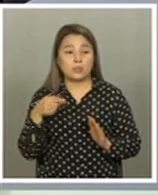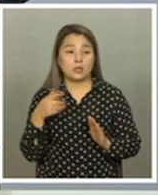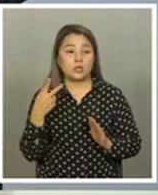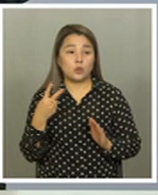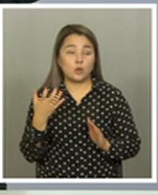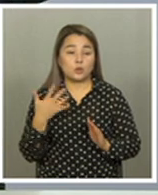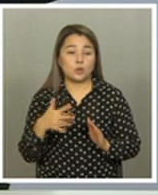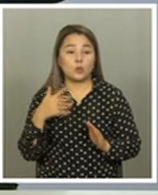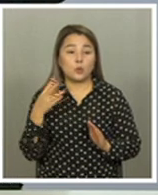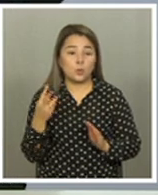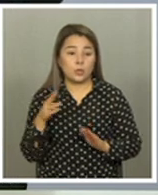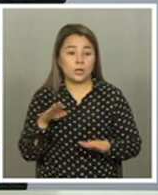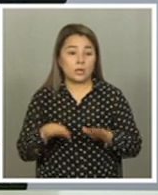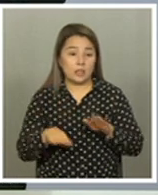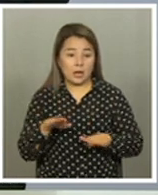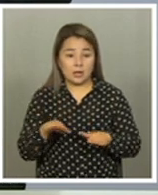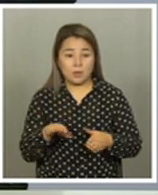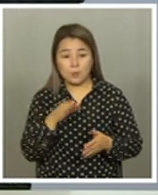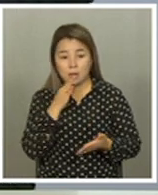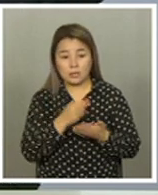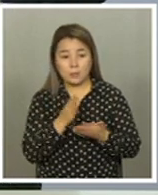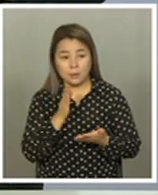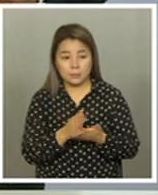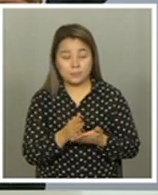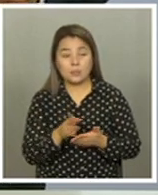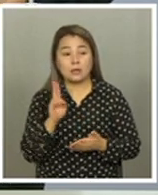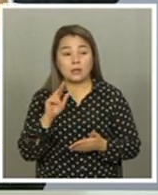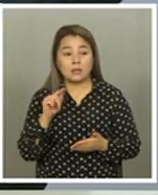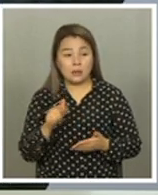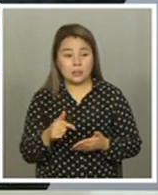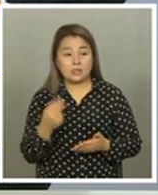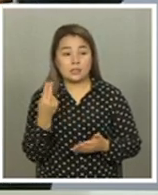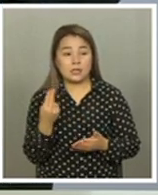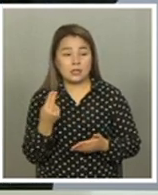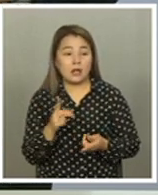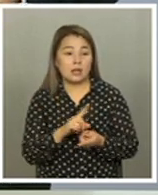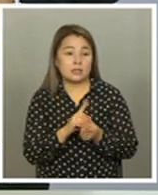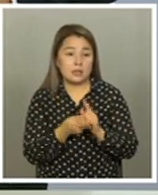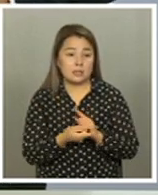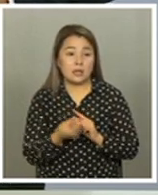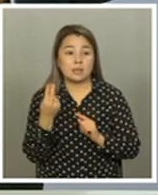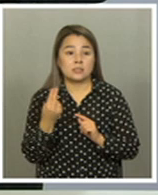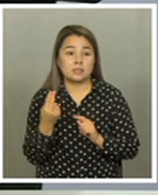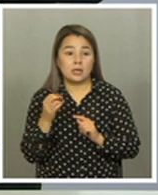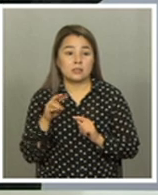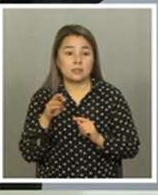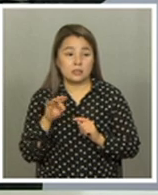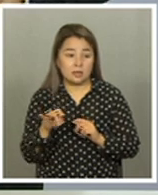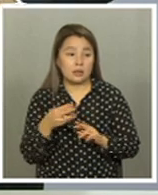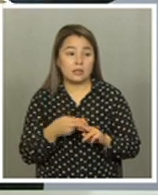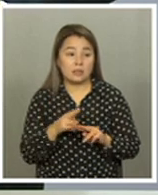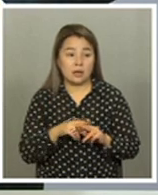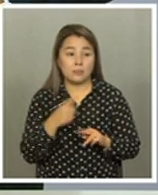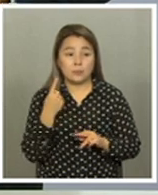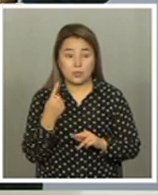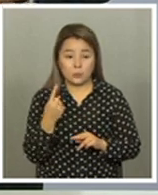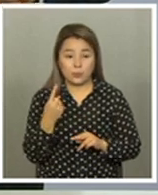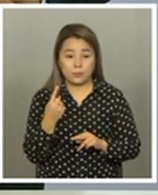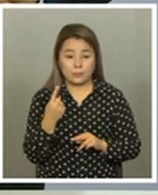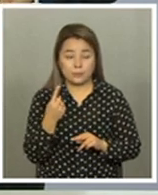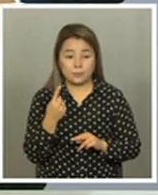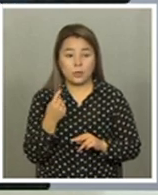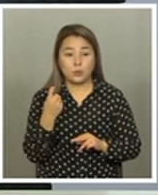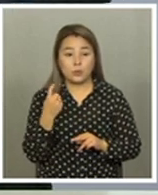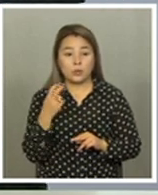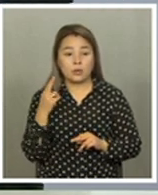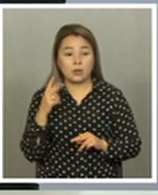килограмм шығады. Килограммды центнерге айналдырайық. 1 центнерде 100 килограмм